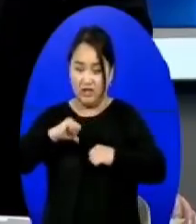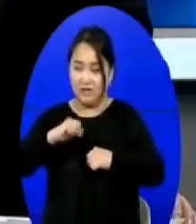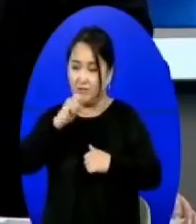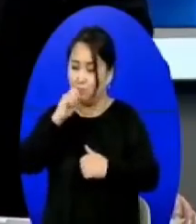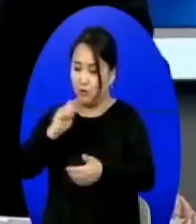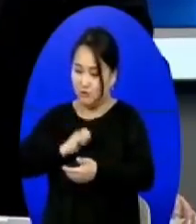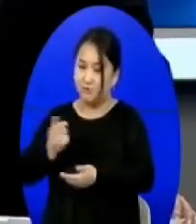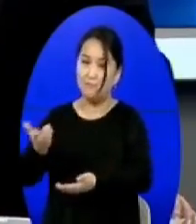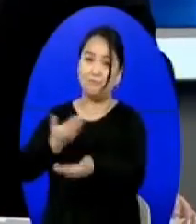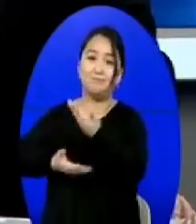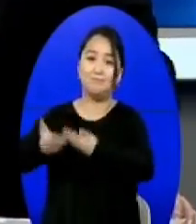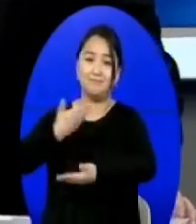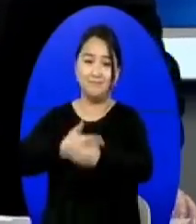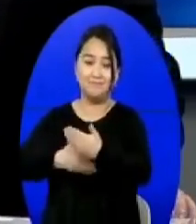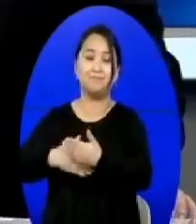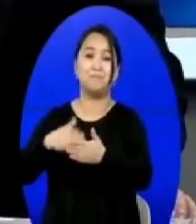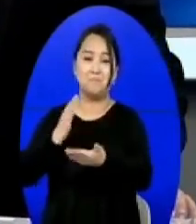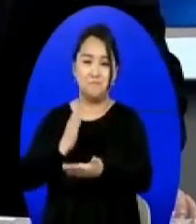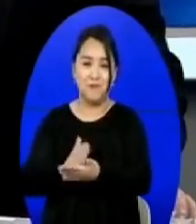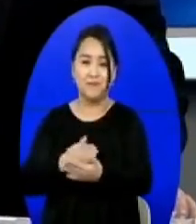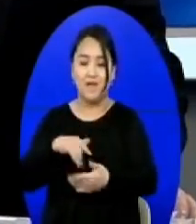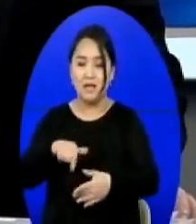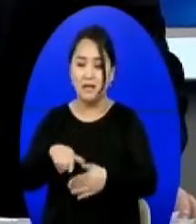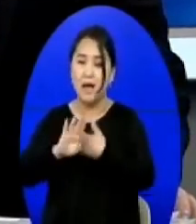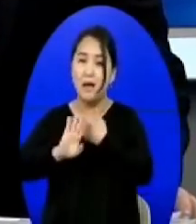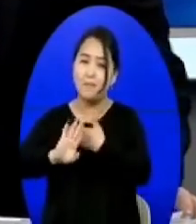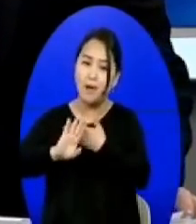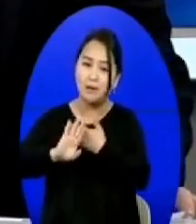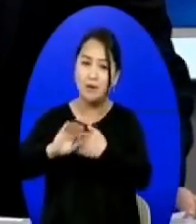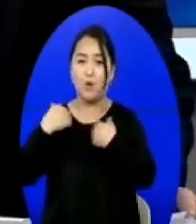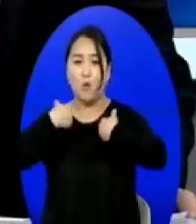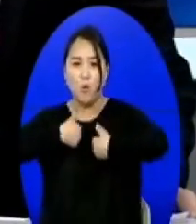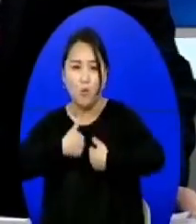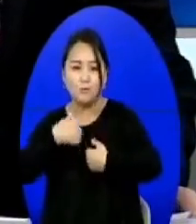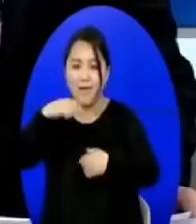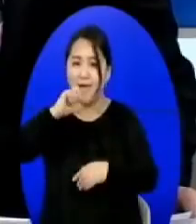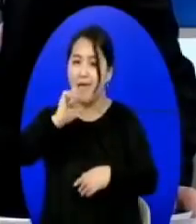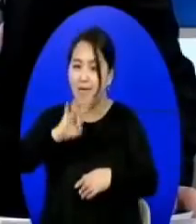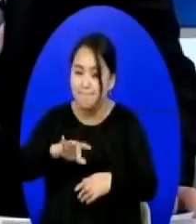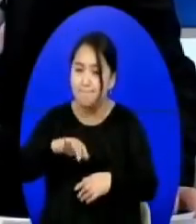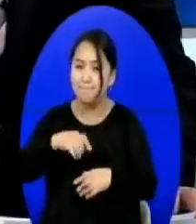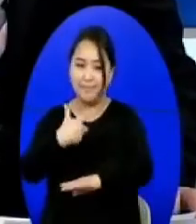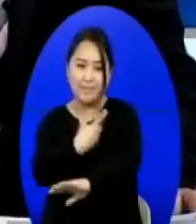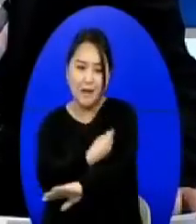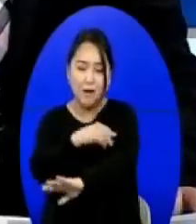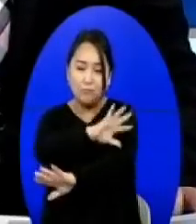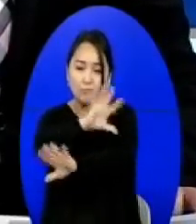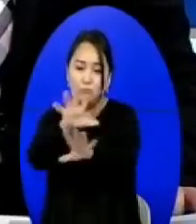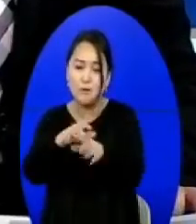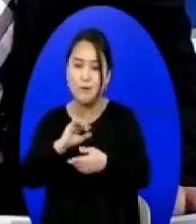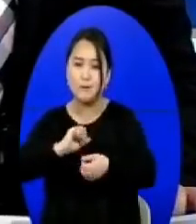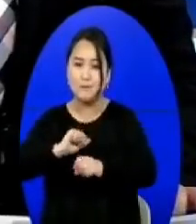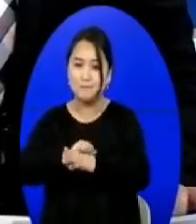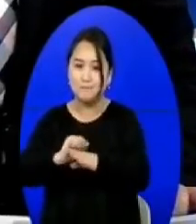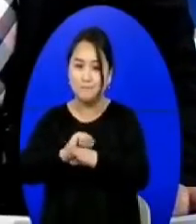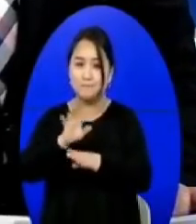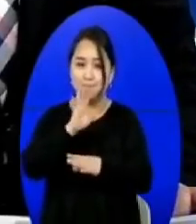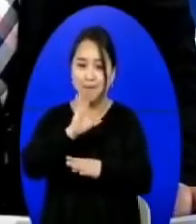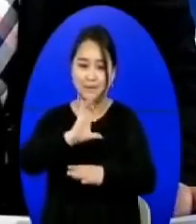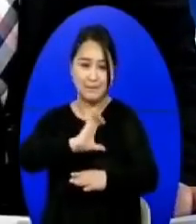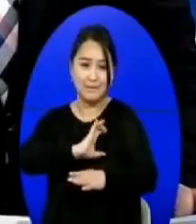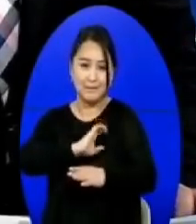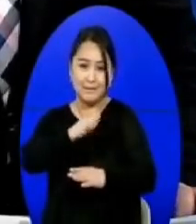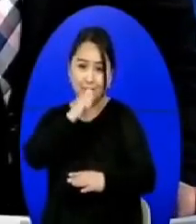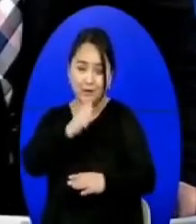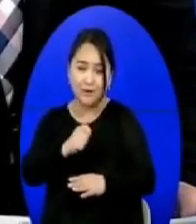мөнгөний хандив цуглсан. Энэ мөнгийг хамгаалах хувьд сэргийлэл, хэм тариа, урамшуул зэрэг зарцуулахар төлөвлөж байна. Сэтгэлийн хандивыг юунд